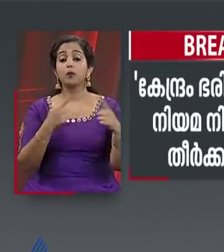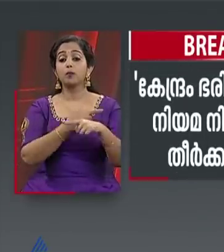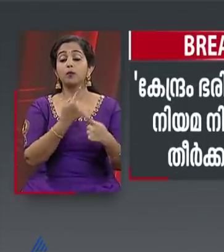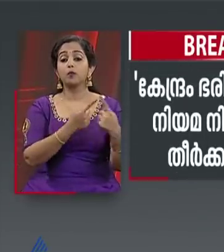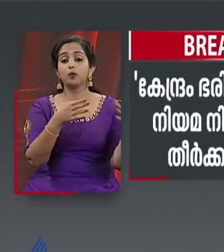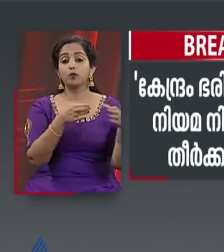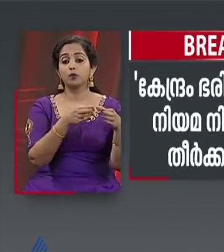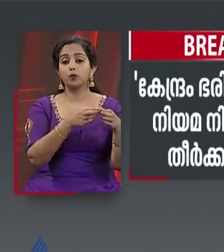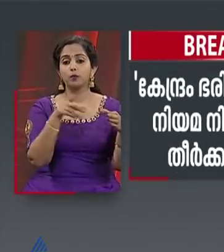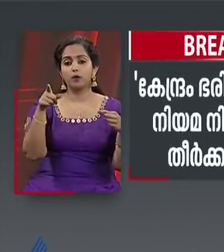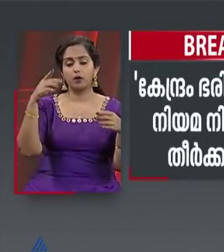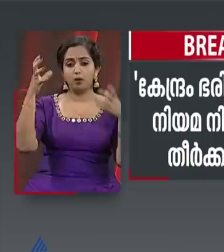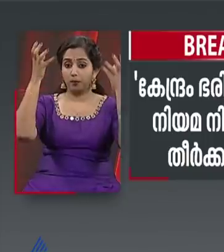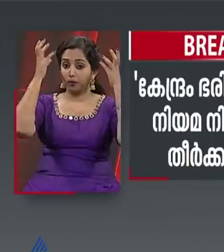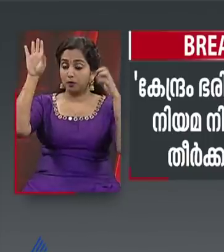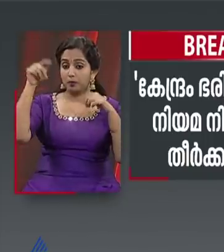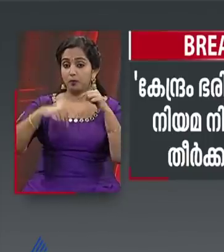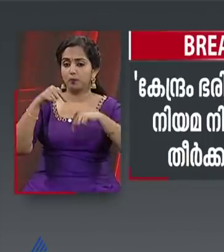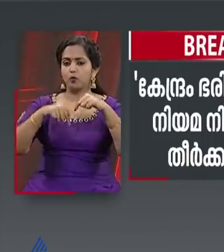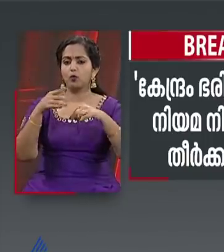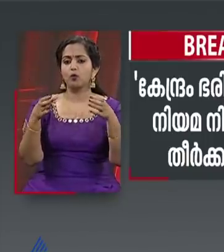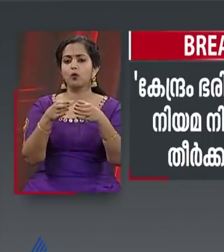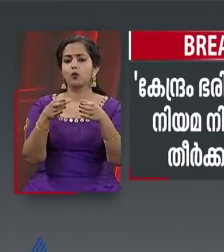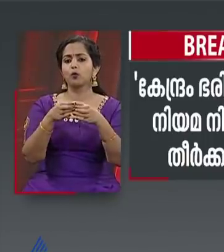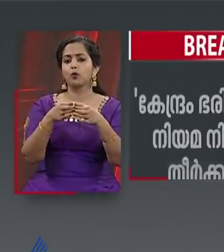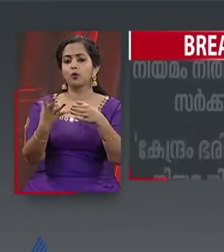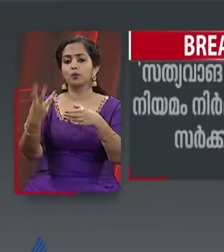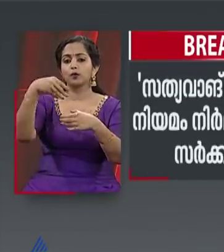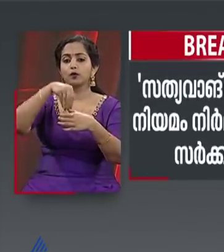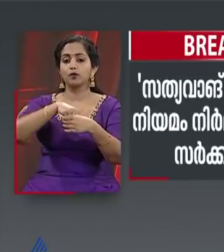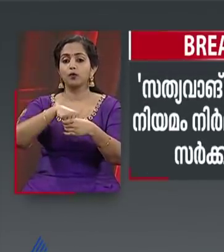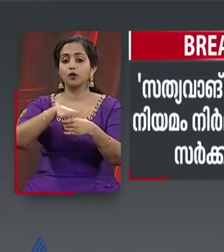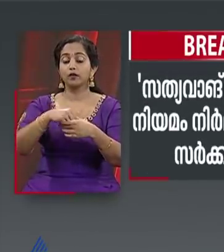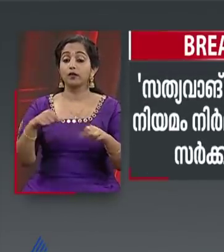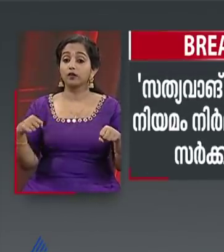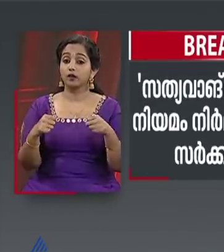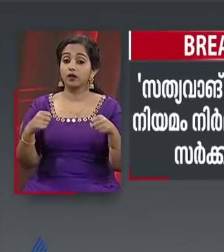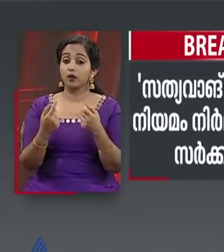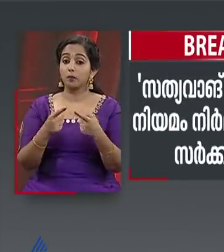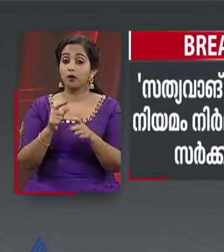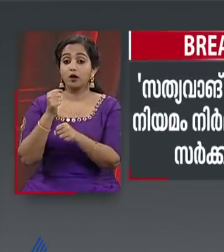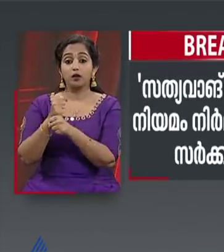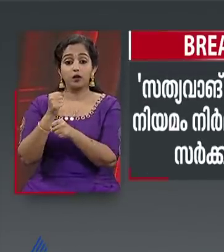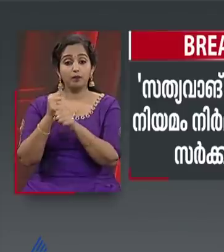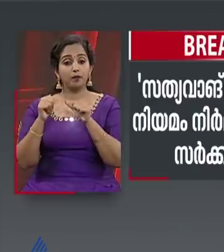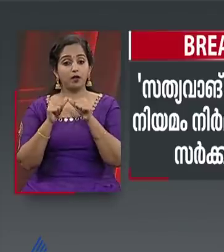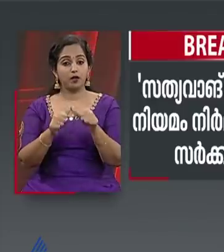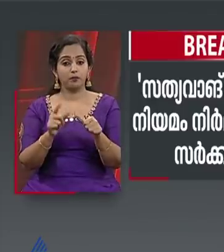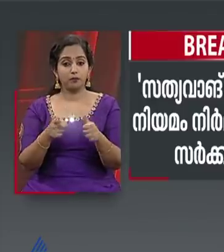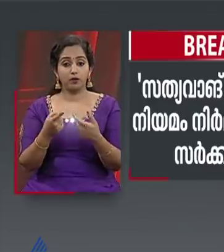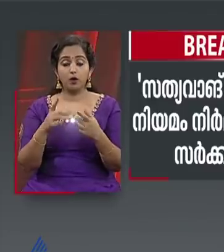വലിയ തെരഞ്ഞെടുപ്പ് വിഷയമായി ഉയർത്തുന്നു. സ്വാഭാവികമായും മറുപടി പറയേണ്ട അവസ്ഥയിലേക്ക് ഗവൺമെന്റും എത്തിച്ചേരുന്നു.